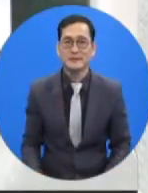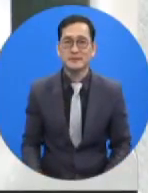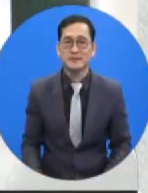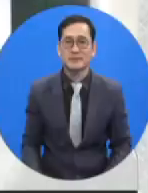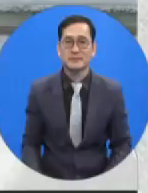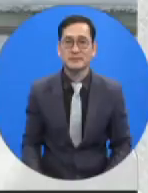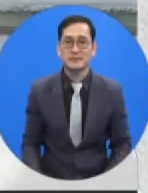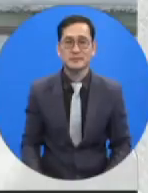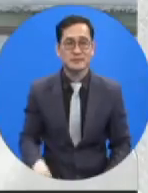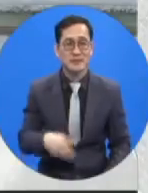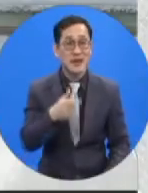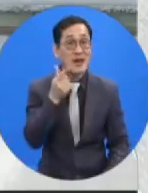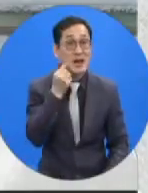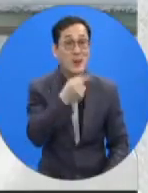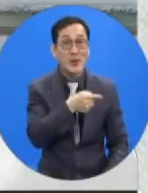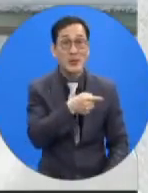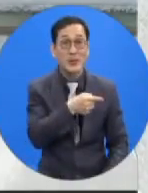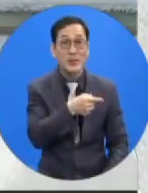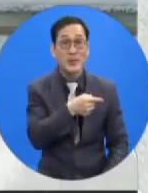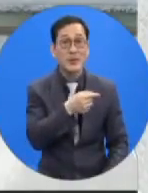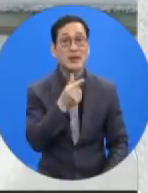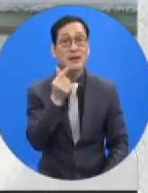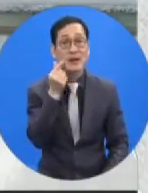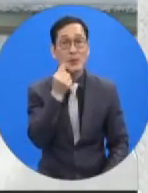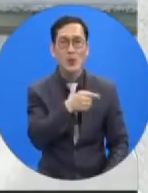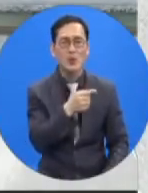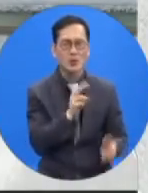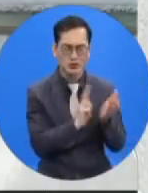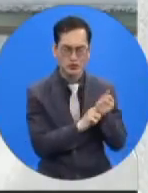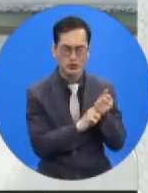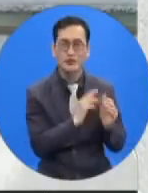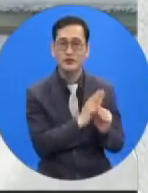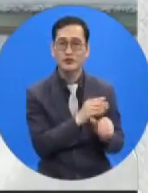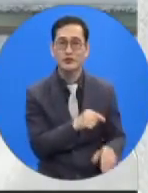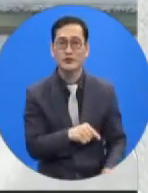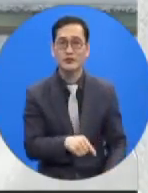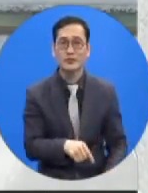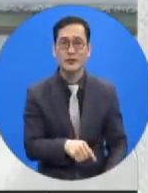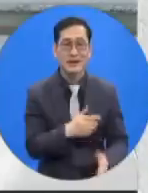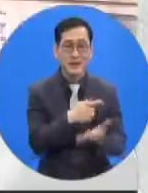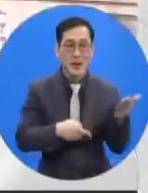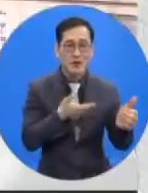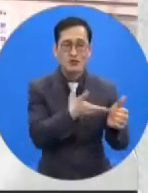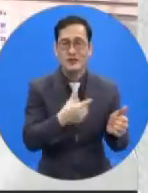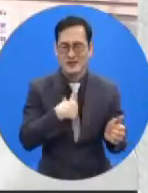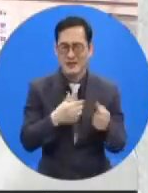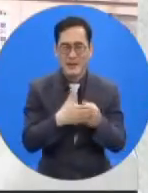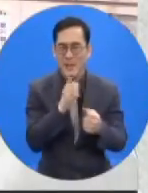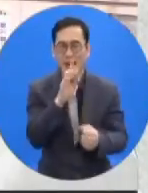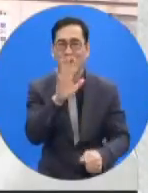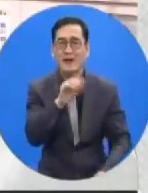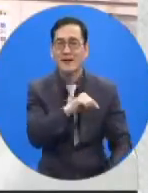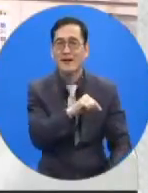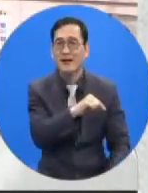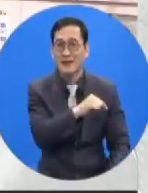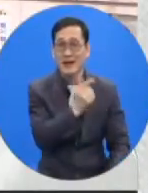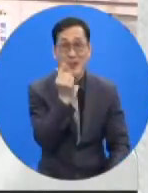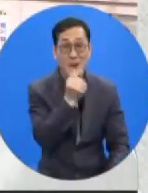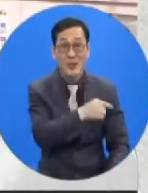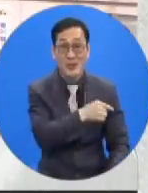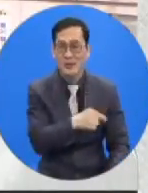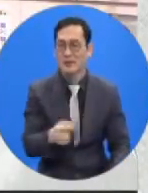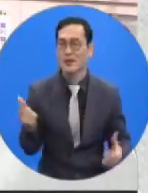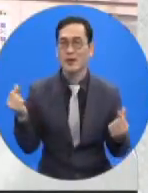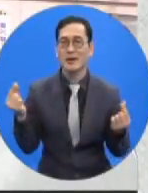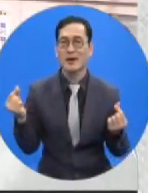사람들은 남한테 피해를 주기 싫어서 얘기를 안 해가지고 역학조사가 굉장히 어렵다 이런 얘기가 있는데 마찬가지로 지금 과거 우리